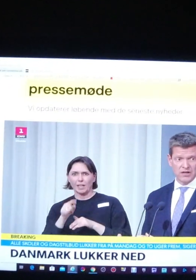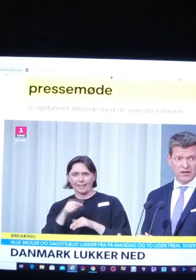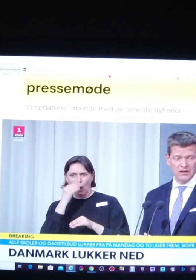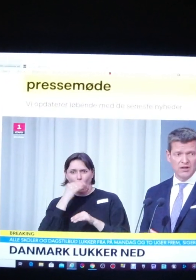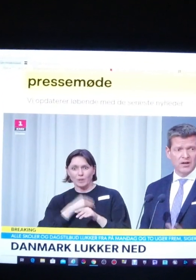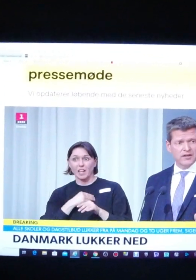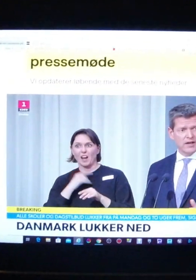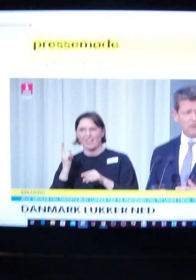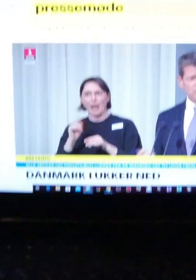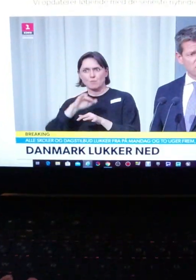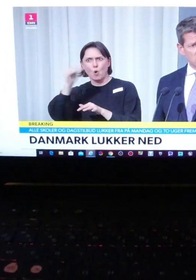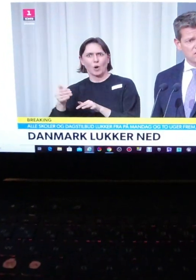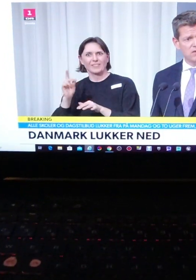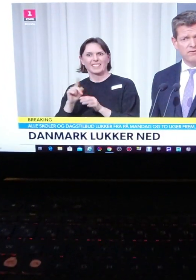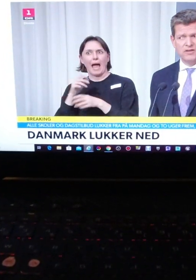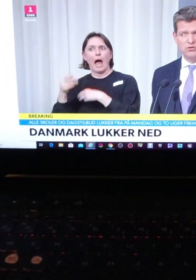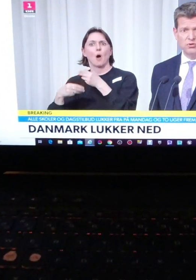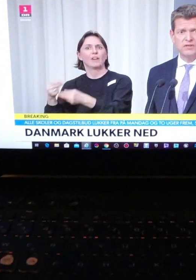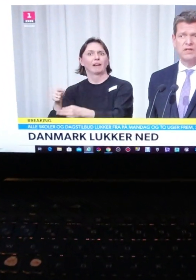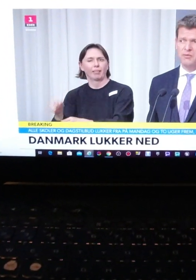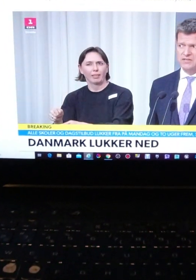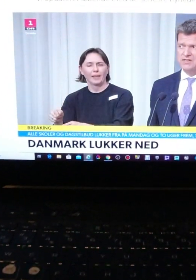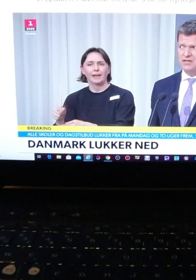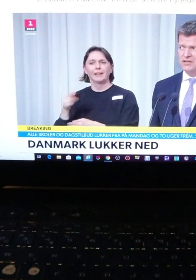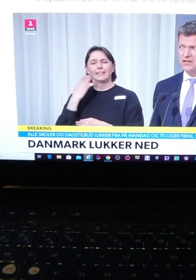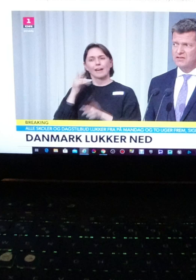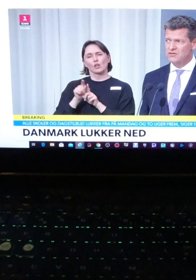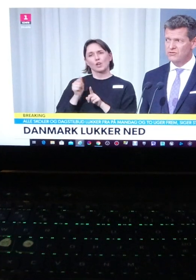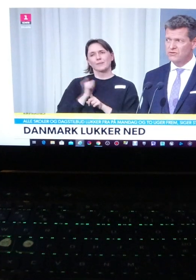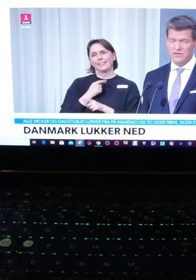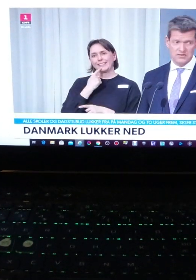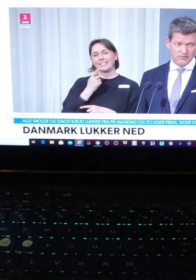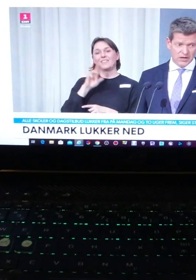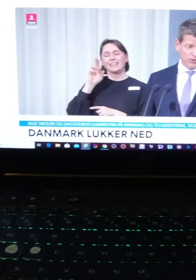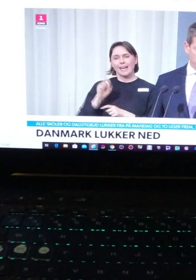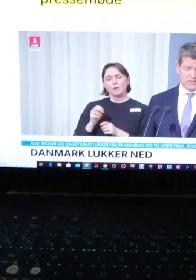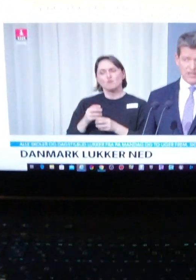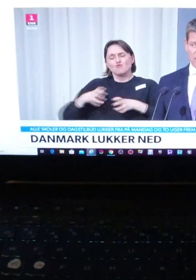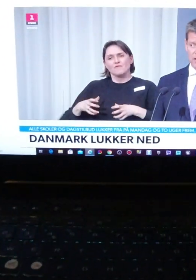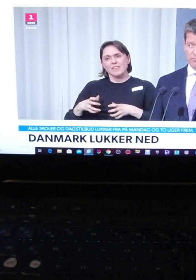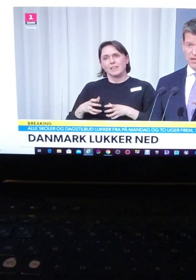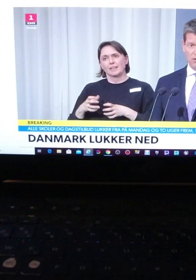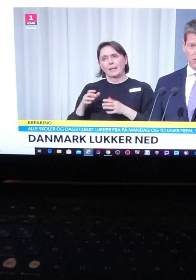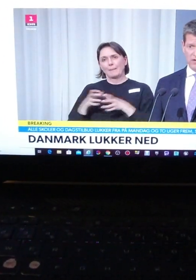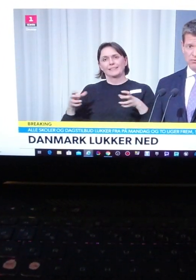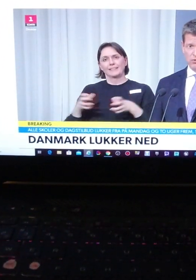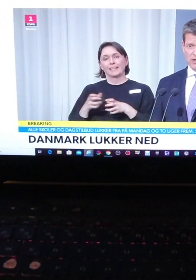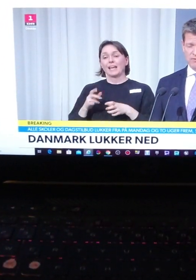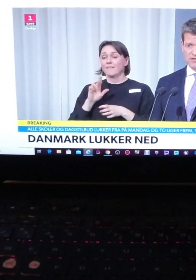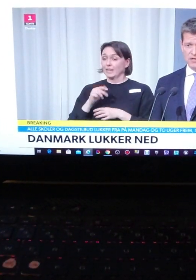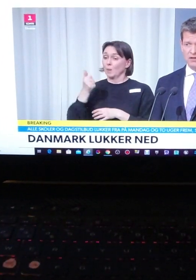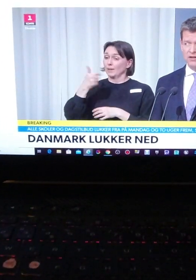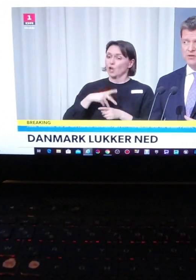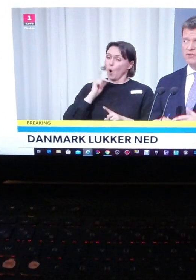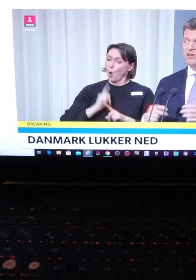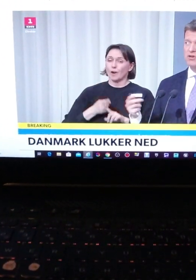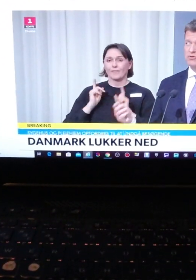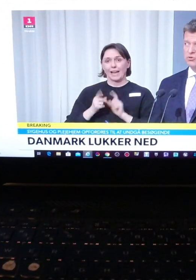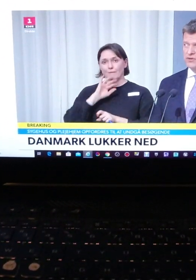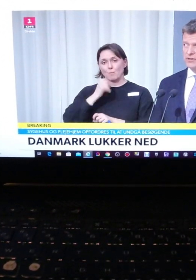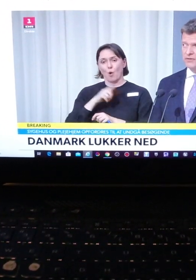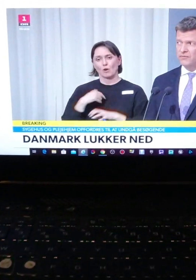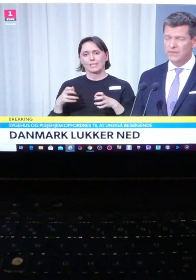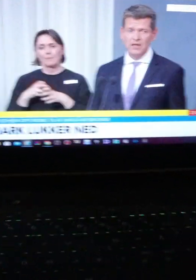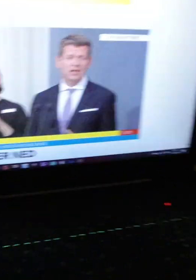med det kamera her. Jeg også sige, vi kan faktisk udvide kapaciteten i danske sundhedsmødigheder. Jeg kommer tilbage igen. vi kan udvide kapaciteten. Det kan vi også